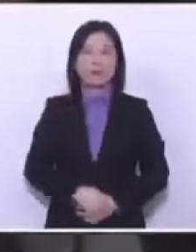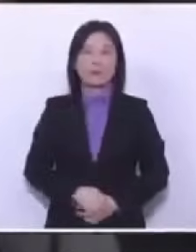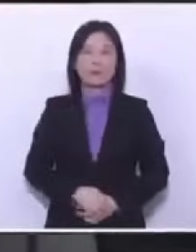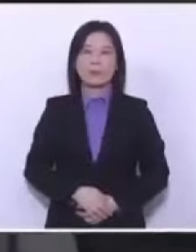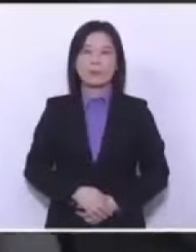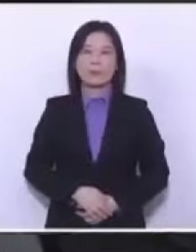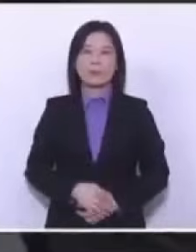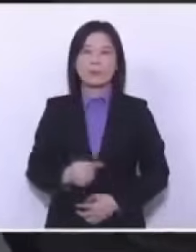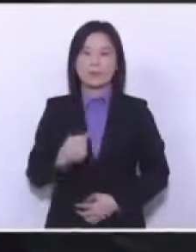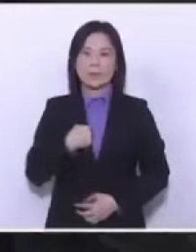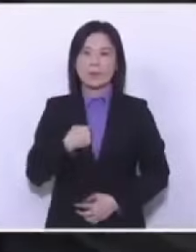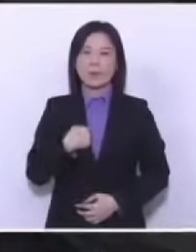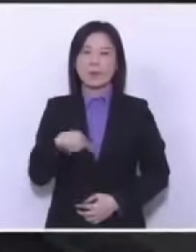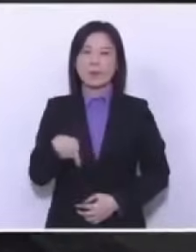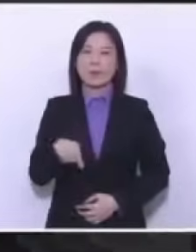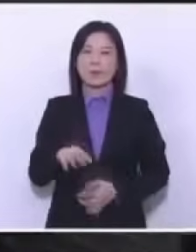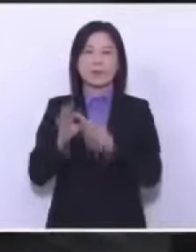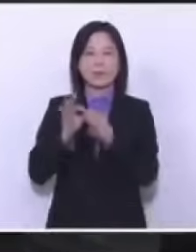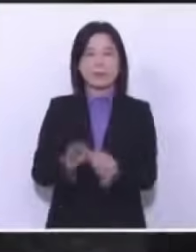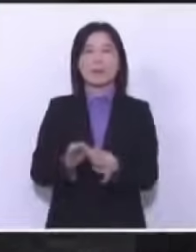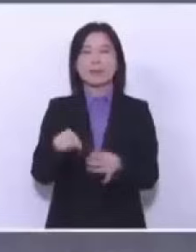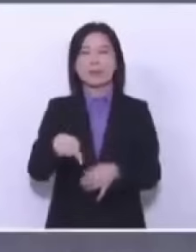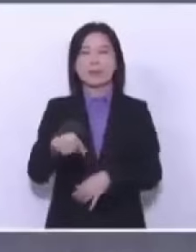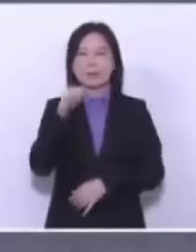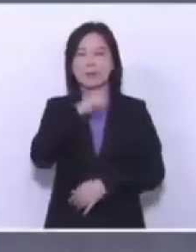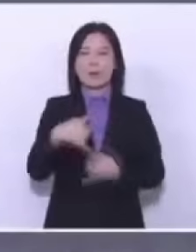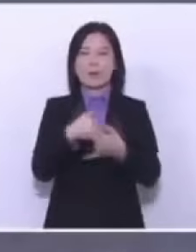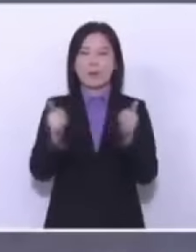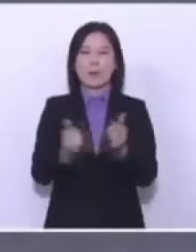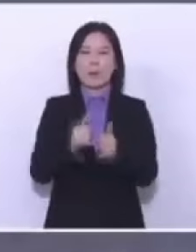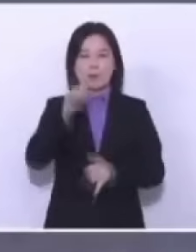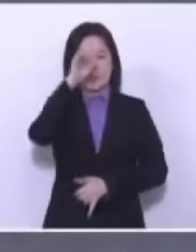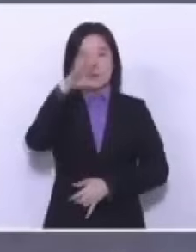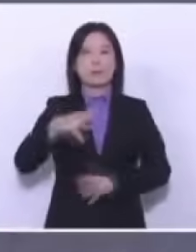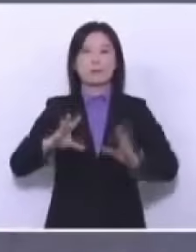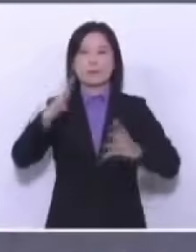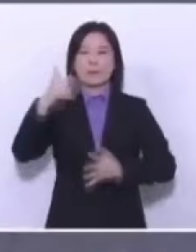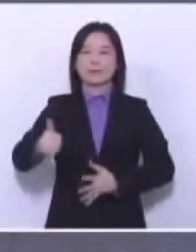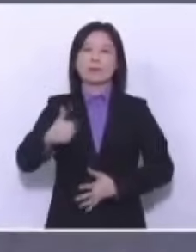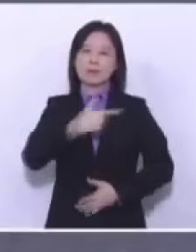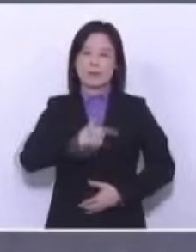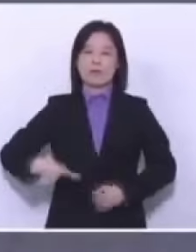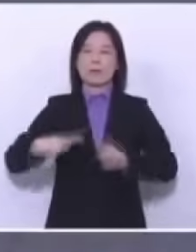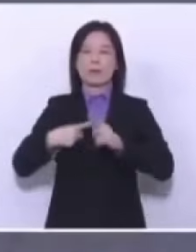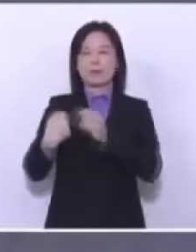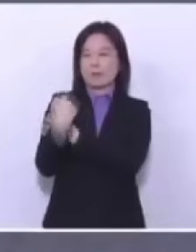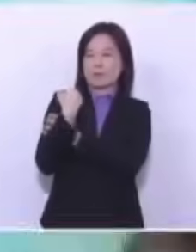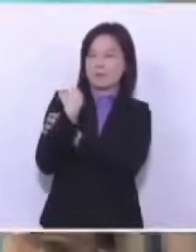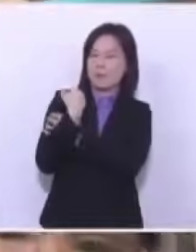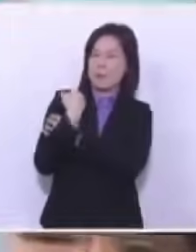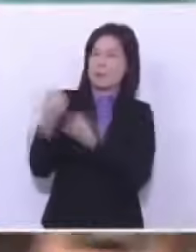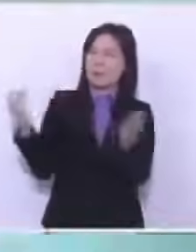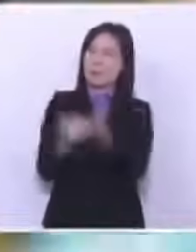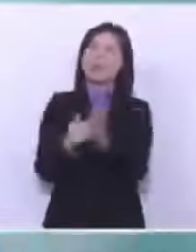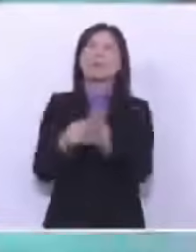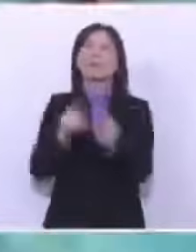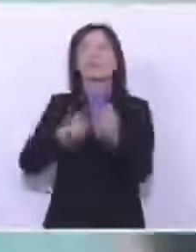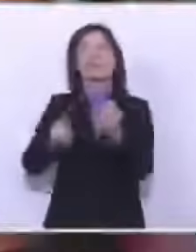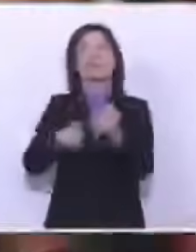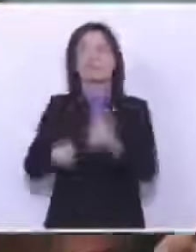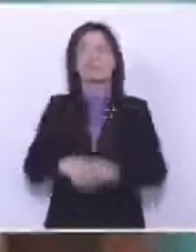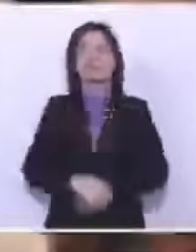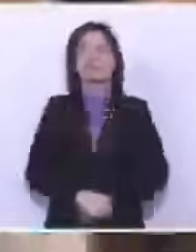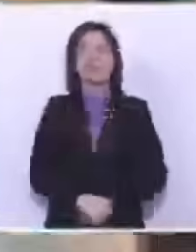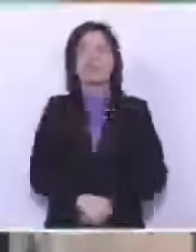我会继续用台湾民众党总统候选人的身份拼战到底。 义